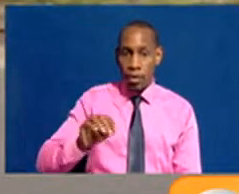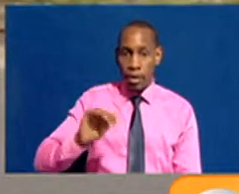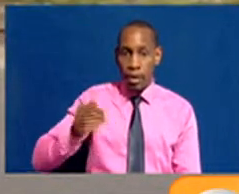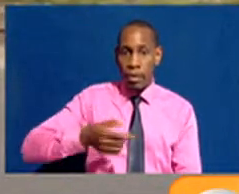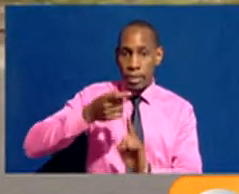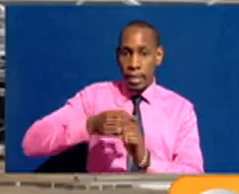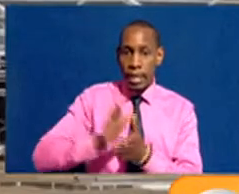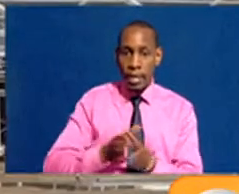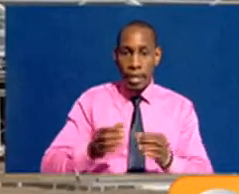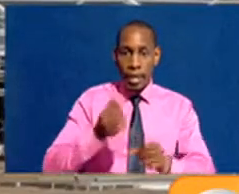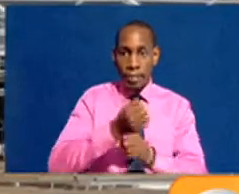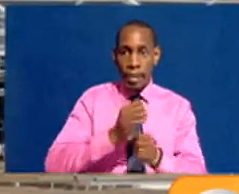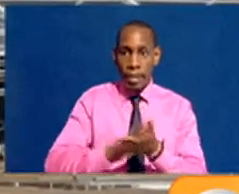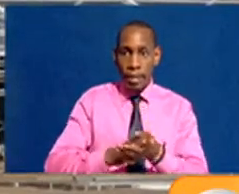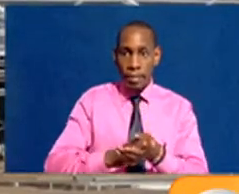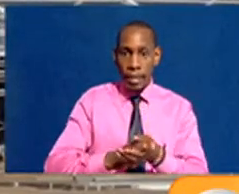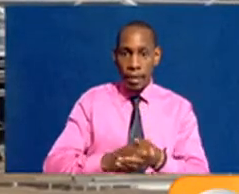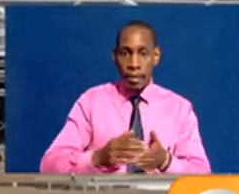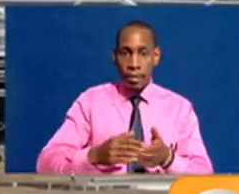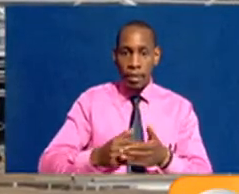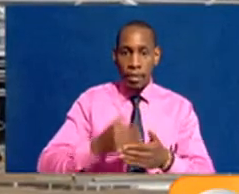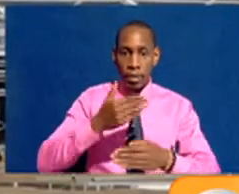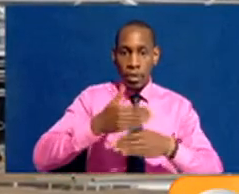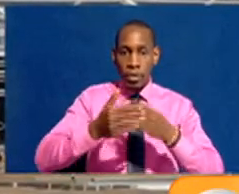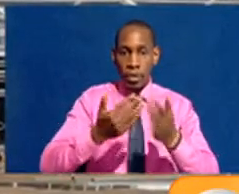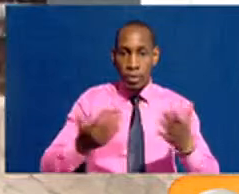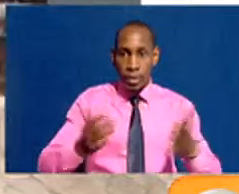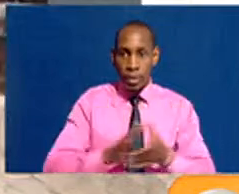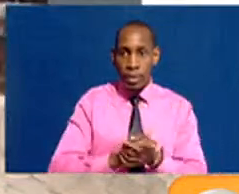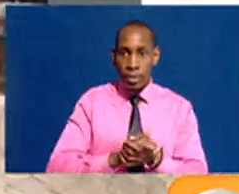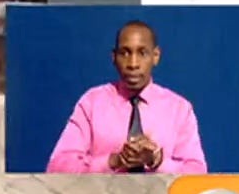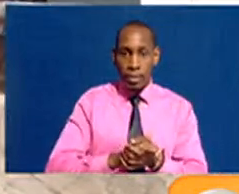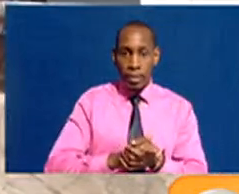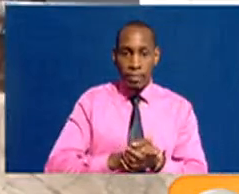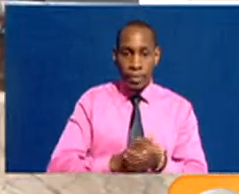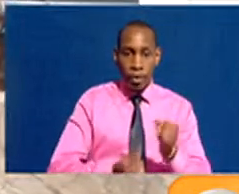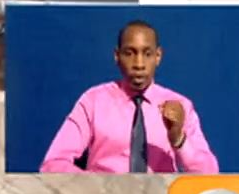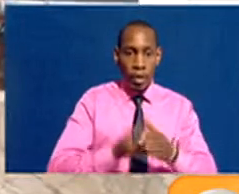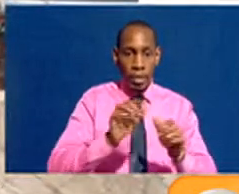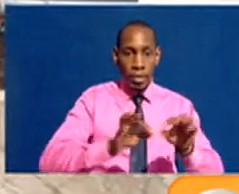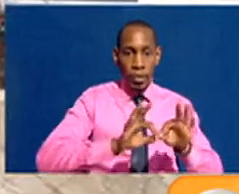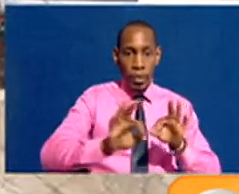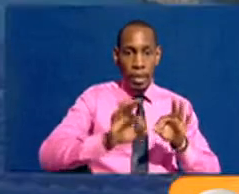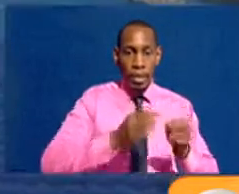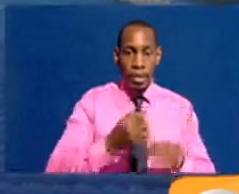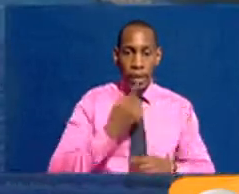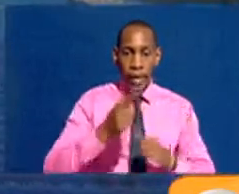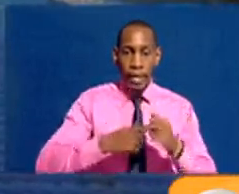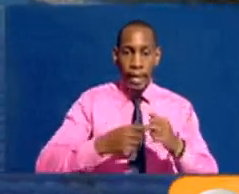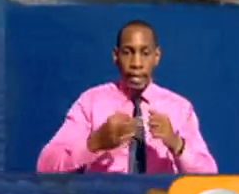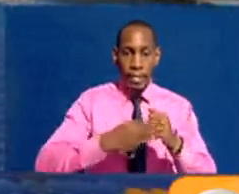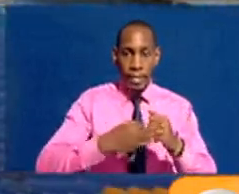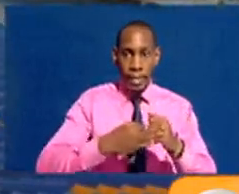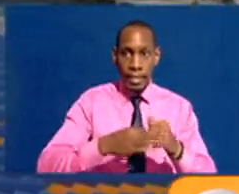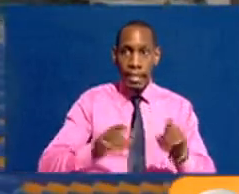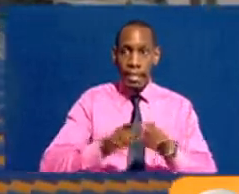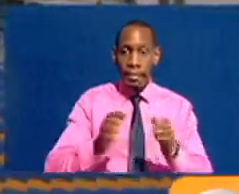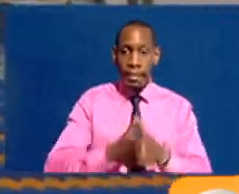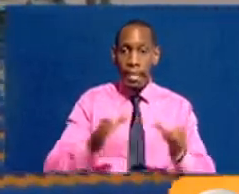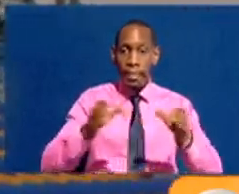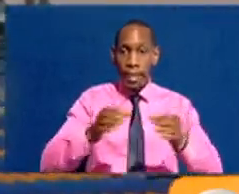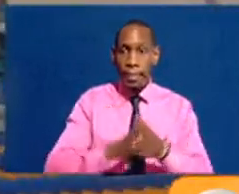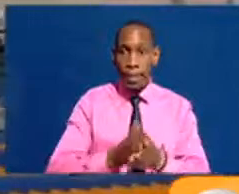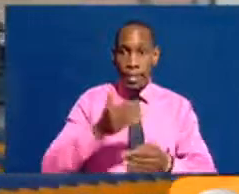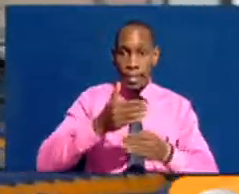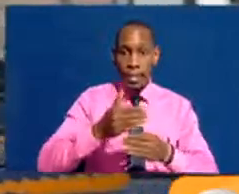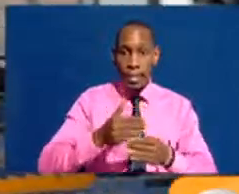kutengeneza vyuma vya ujenzi ya Devki imejitandaza katika kipande cha ekari 168.5. Kampuni hiyo